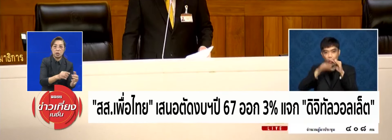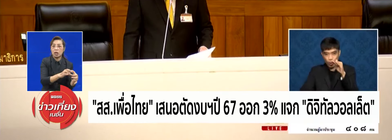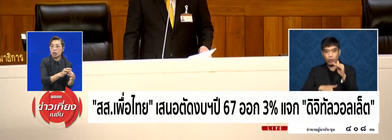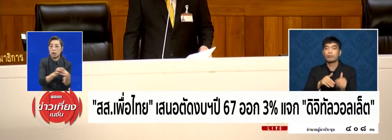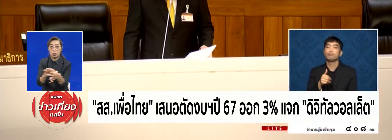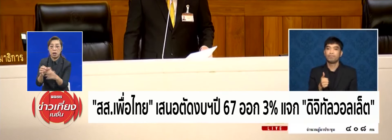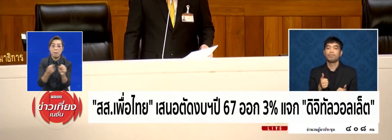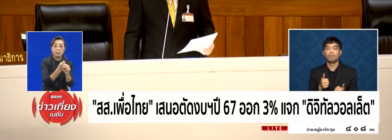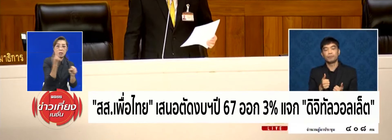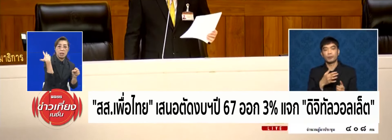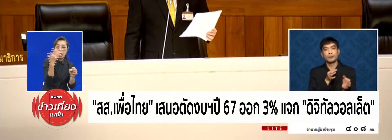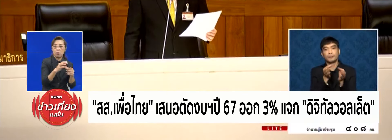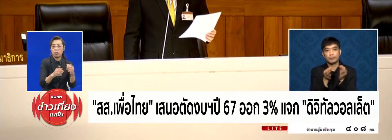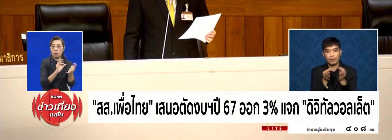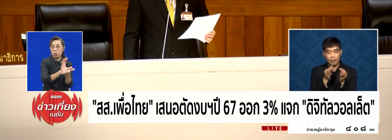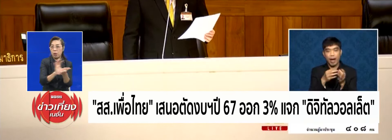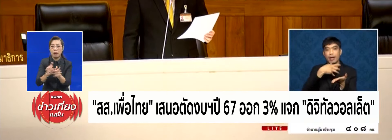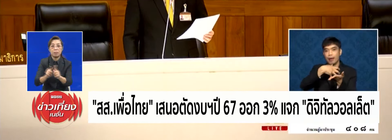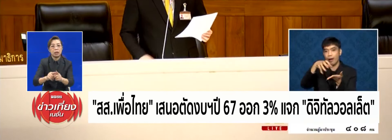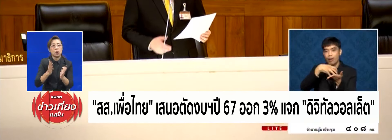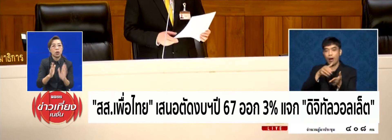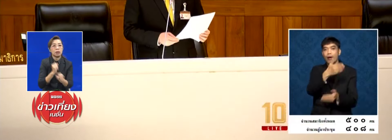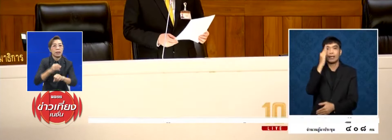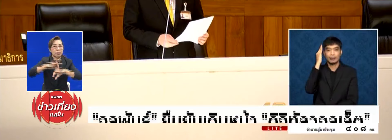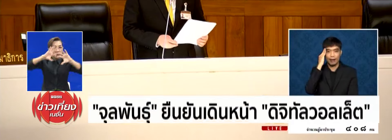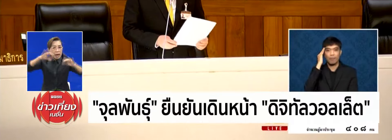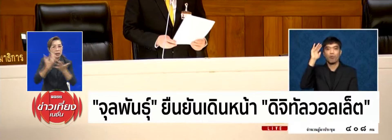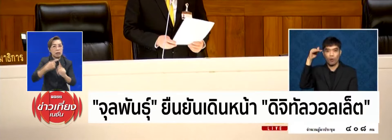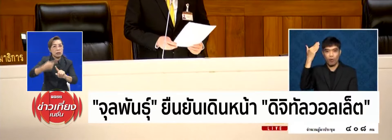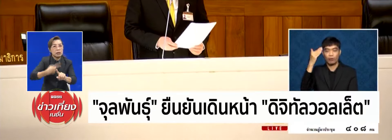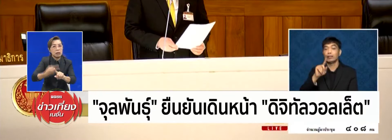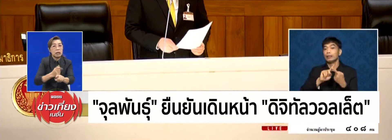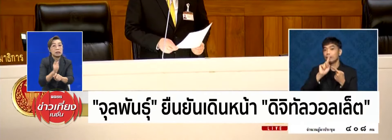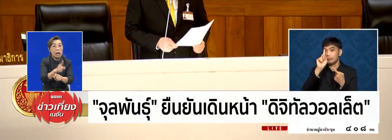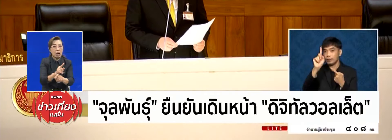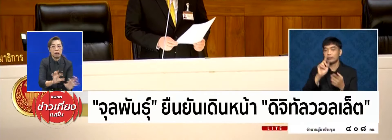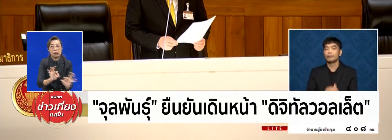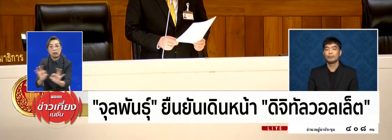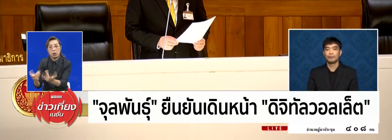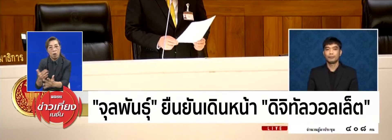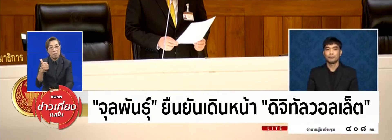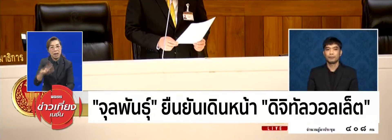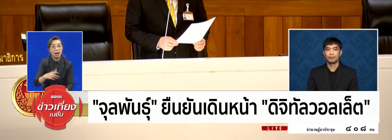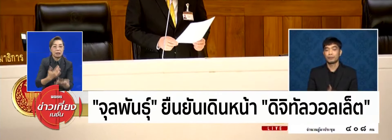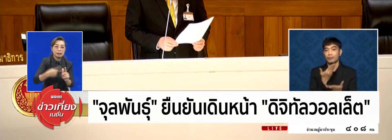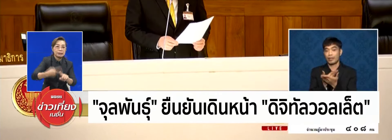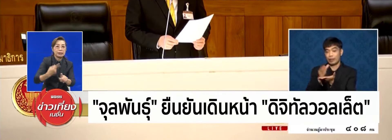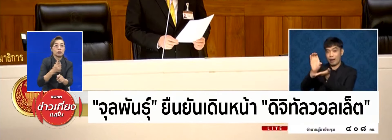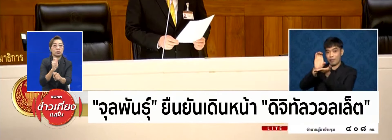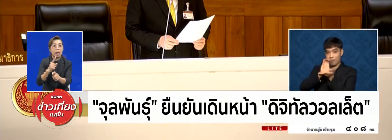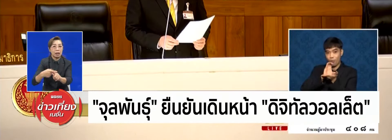60% มันก็เป็นเงินเดือนราชการอ่ะอันนี้มันช้าไม่ได้ท่านผู้ชมฮะคือมันก็ต้องจ่ายให้เขานะครับส่วนที่สมาชิกกังวลเรื่